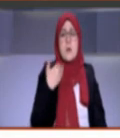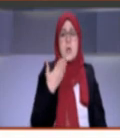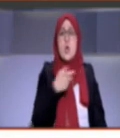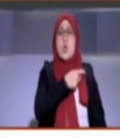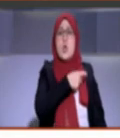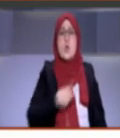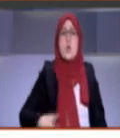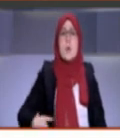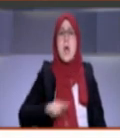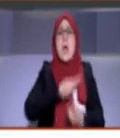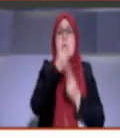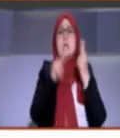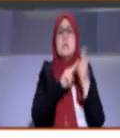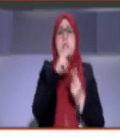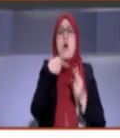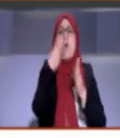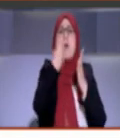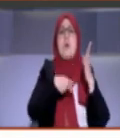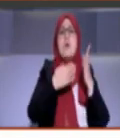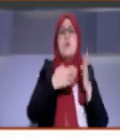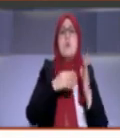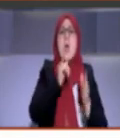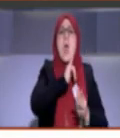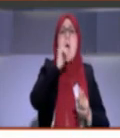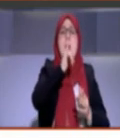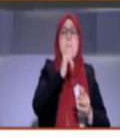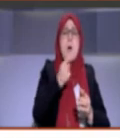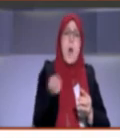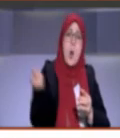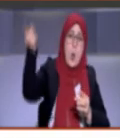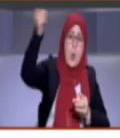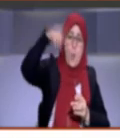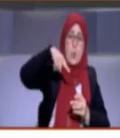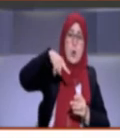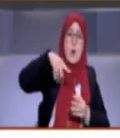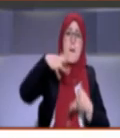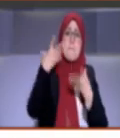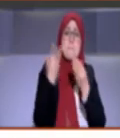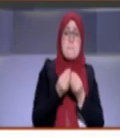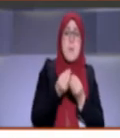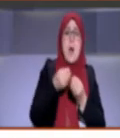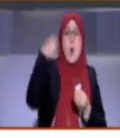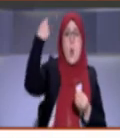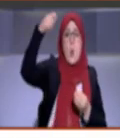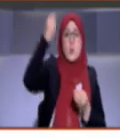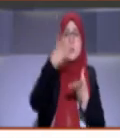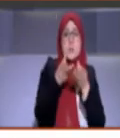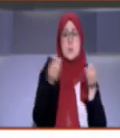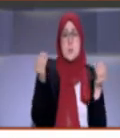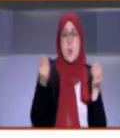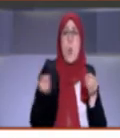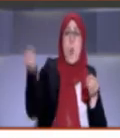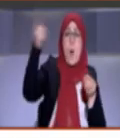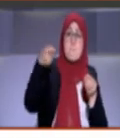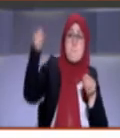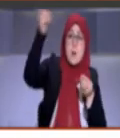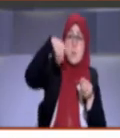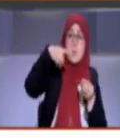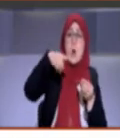بكره، ميركل هتقعد بكره، المستشاره الالمانيه انجيلا ميركل هتقعد بكره مع وزرائها هنا في برلين، وبعد بكره المستشاره هتقعد